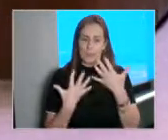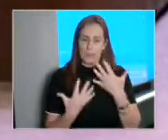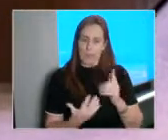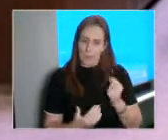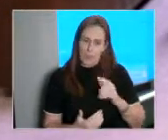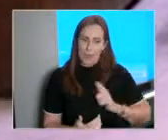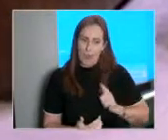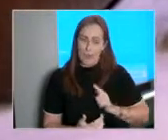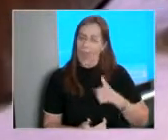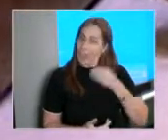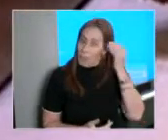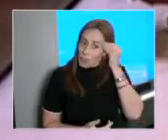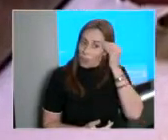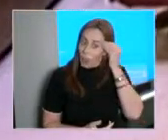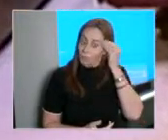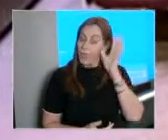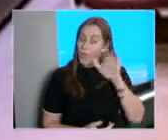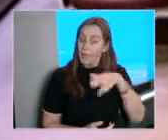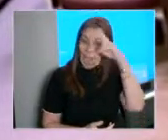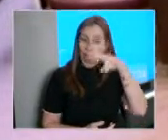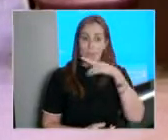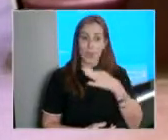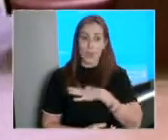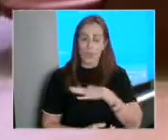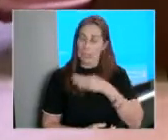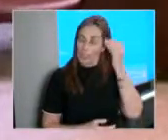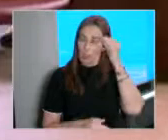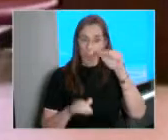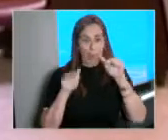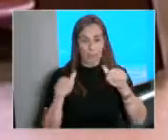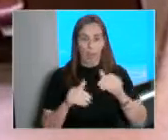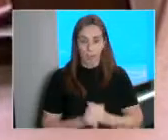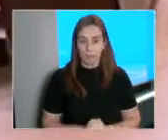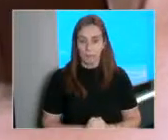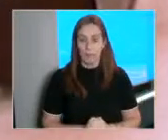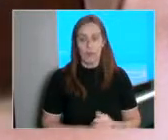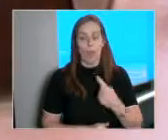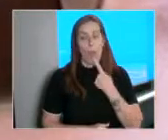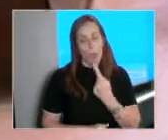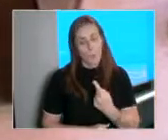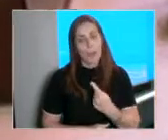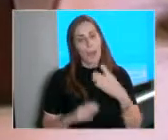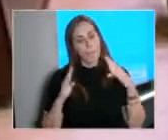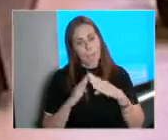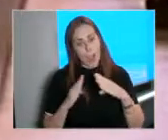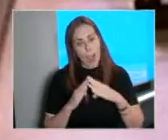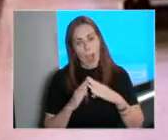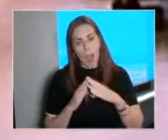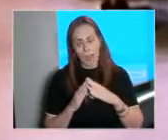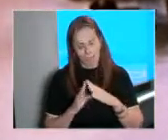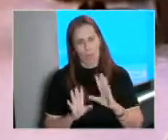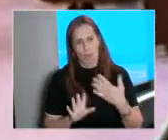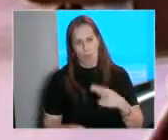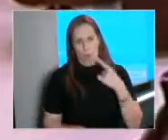גולדה מאיר. אני זוכר לא פעם את אבא שלי, זכרונו לברכה, אומר ככה בבית,